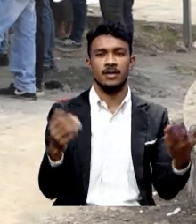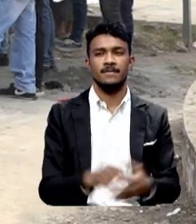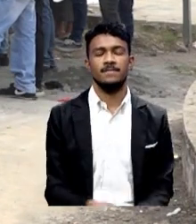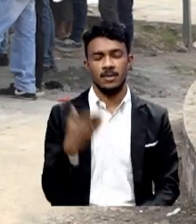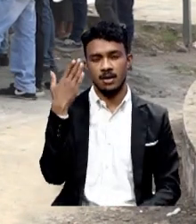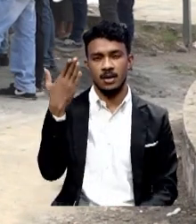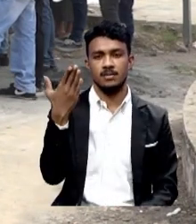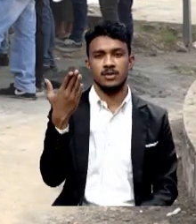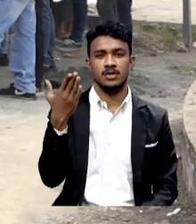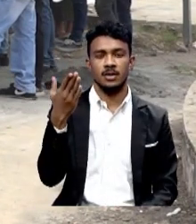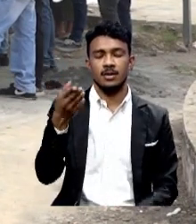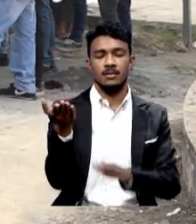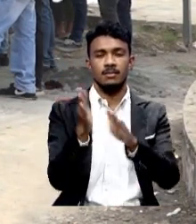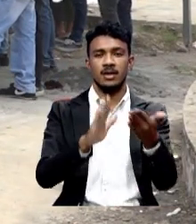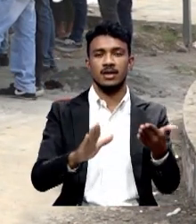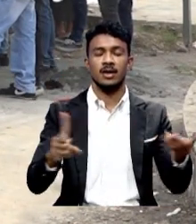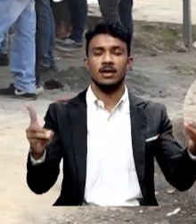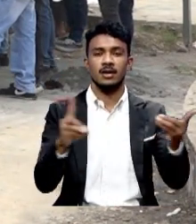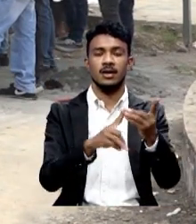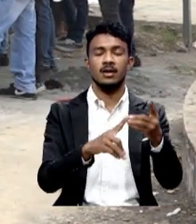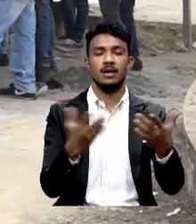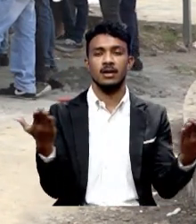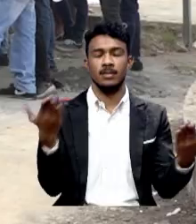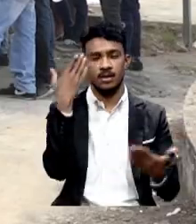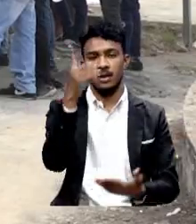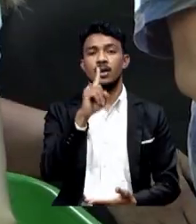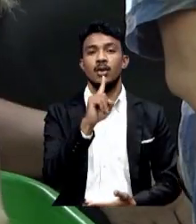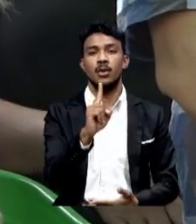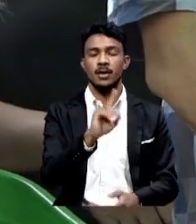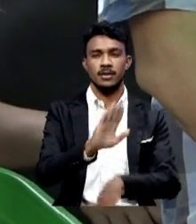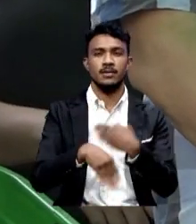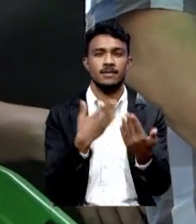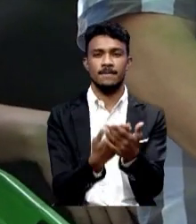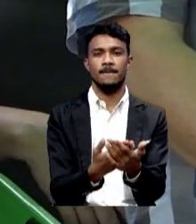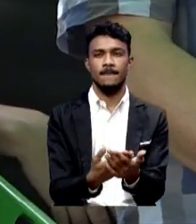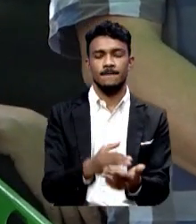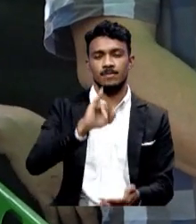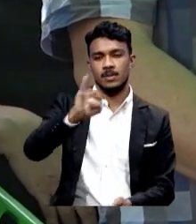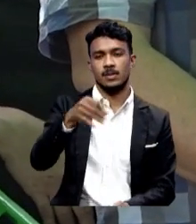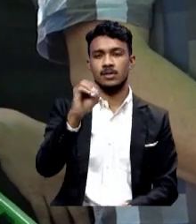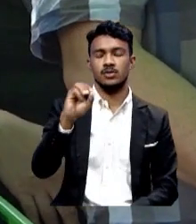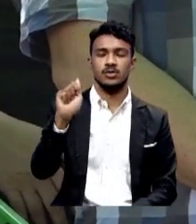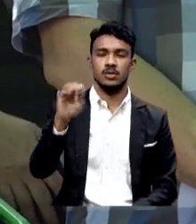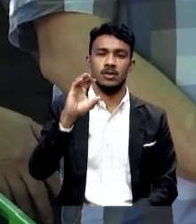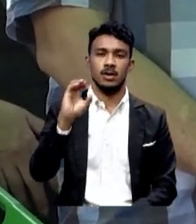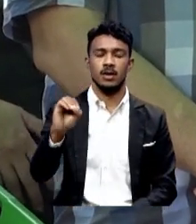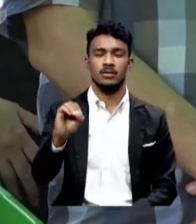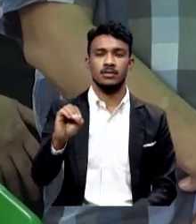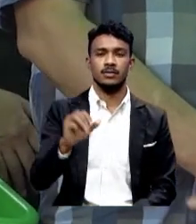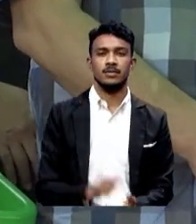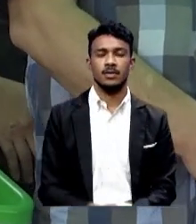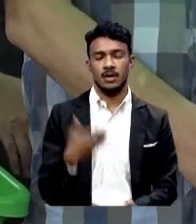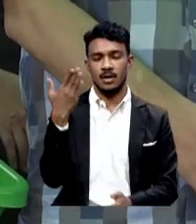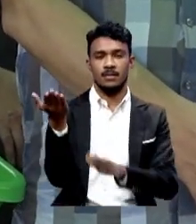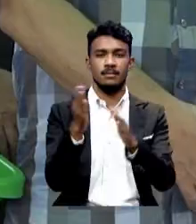nia mos fila ikas ba maung maroma kia data ida nebe nia tinang hotu. Zong Cipriano Domingos Gonsalves Tilman,